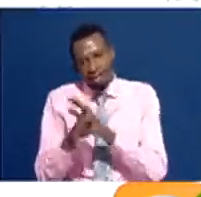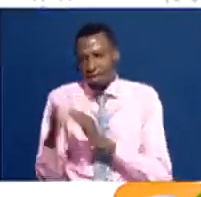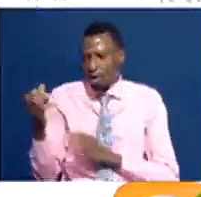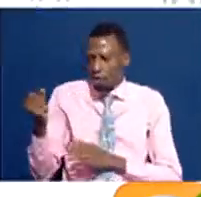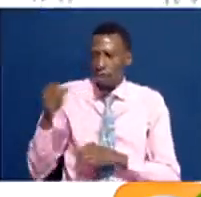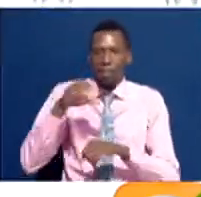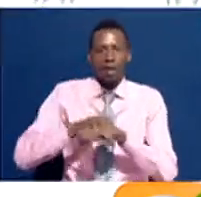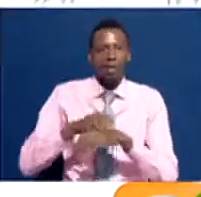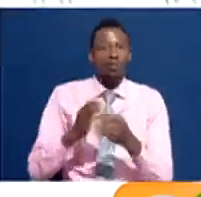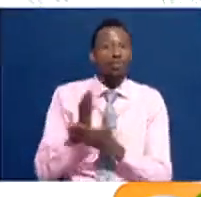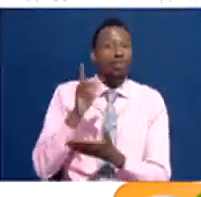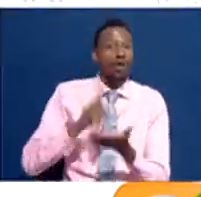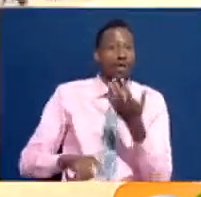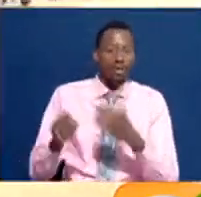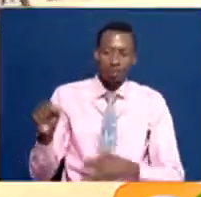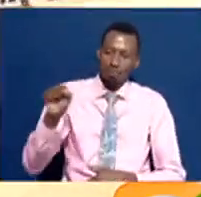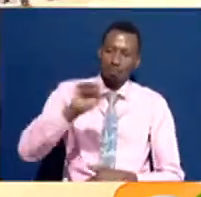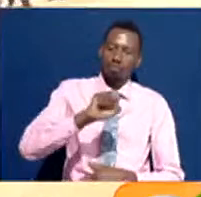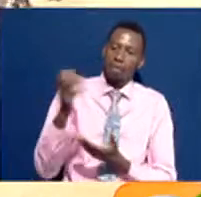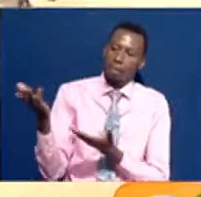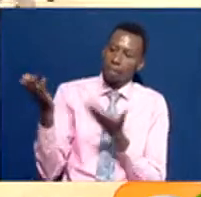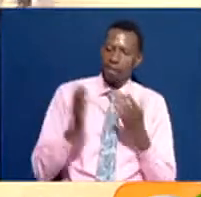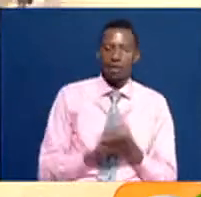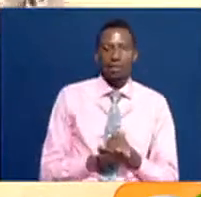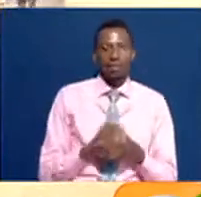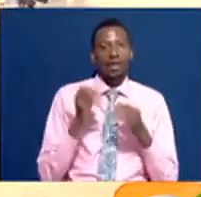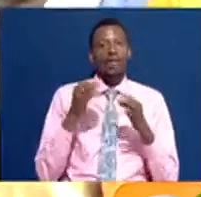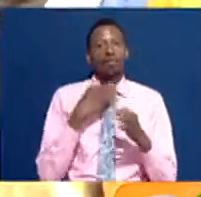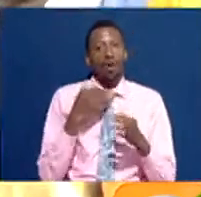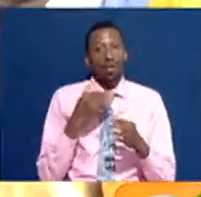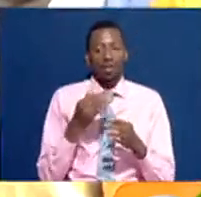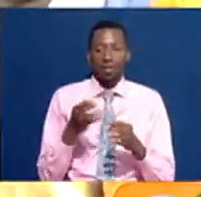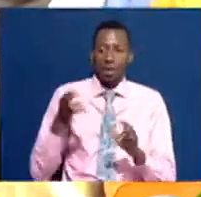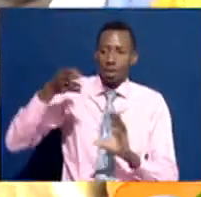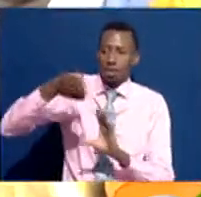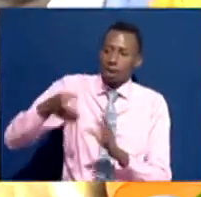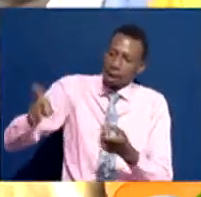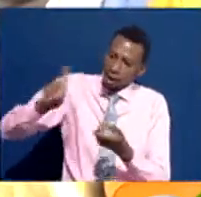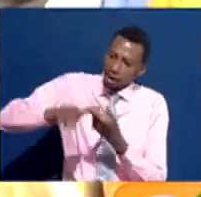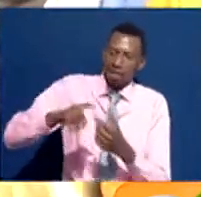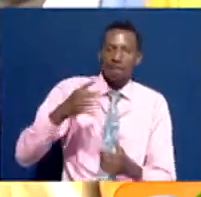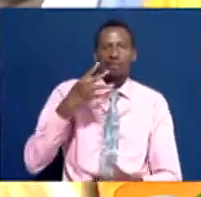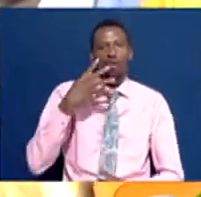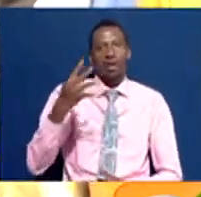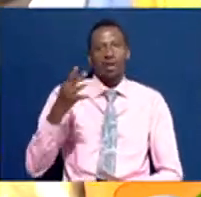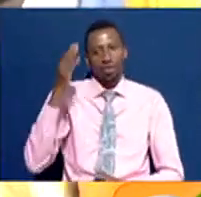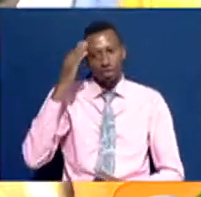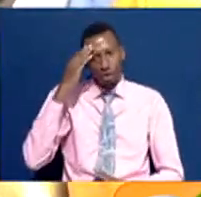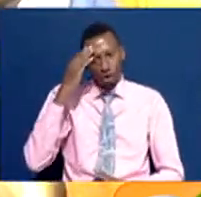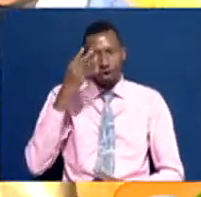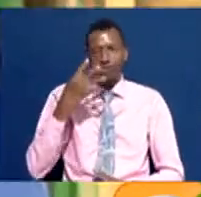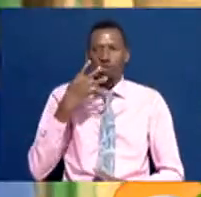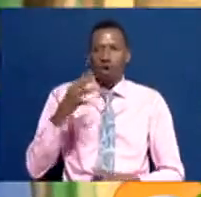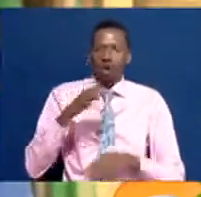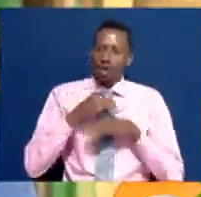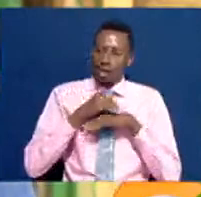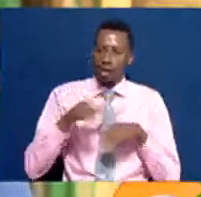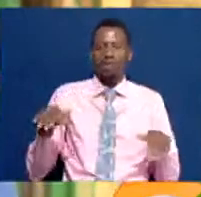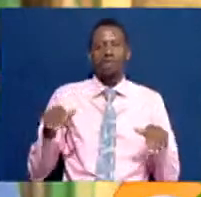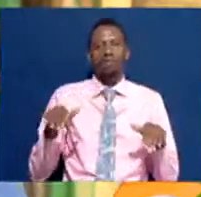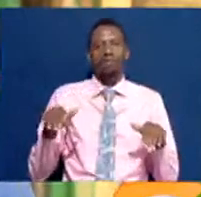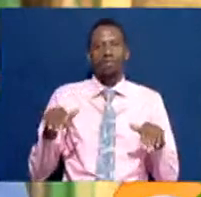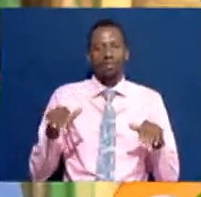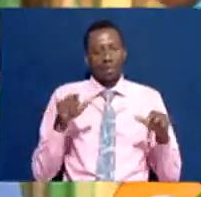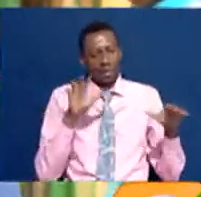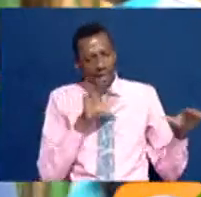inaletwa na magari. Kama wanataka waongeze mafuta mpaka ifike 400, tujue mafuta iko 400 waachie hapo.